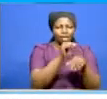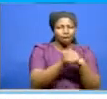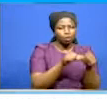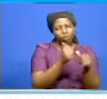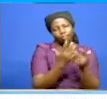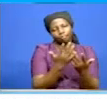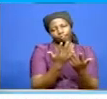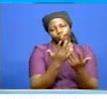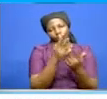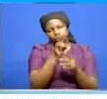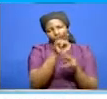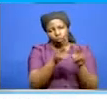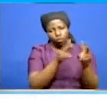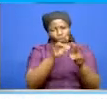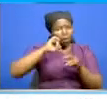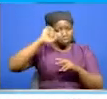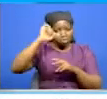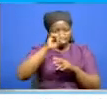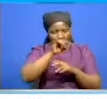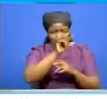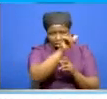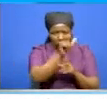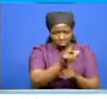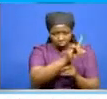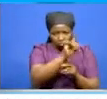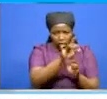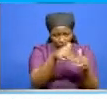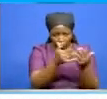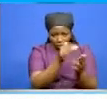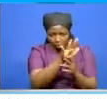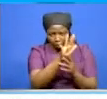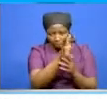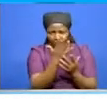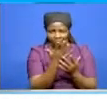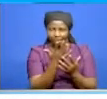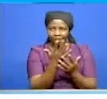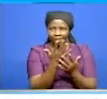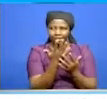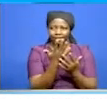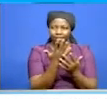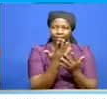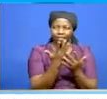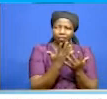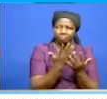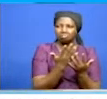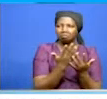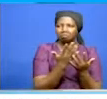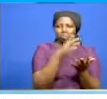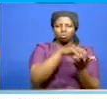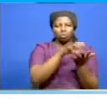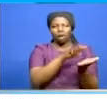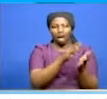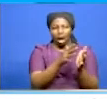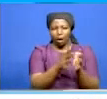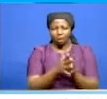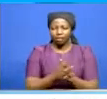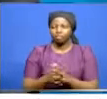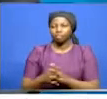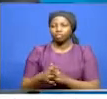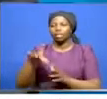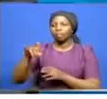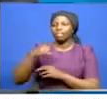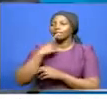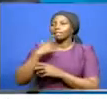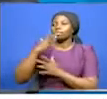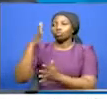hilo, au pengine makali yake yameinginyati? Timothy, ni uzuri tuseme ukweli. Mimi ni